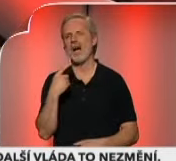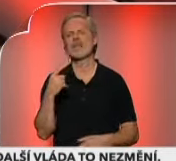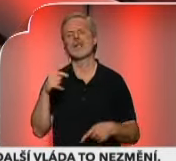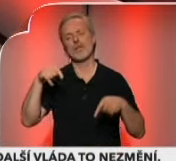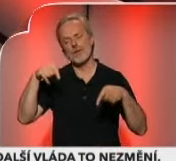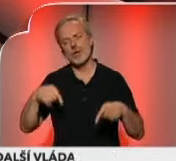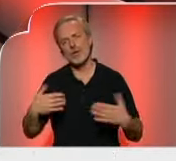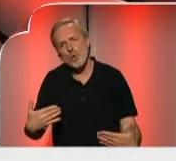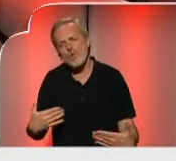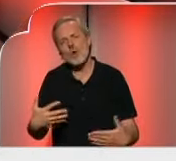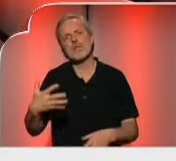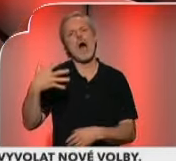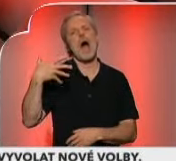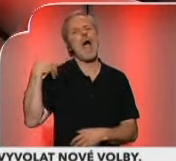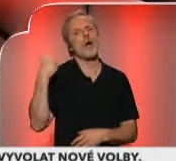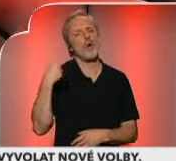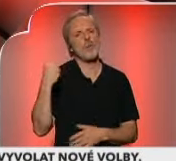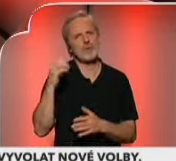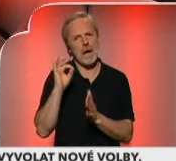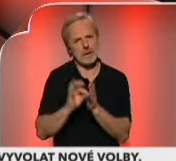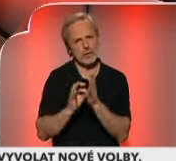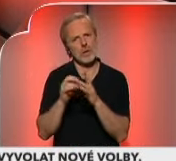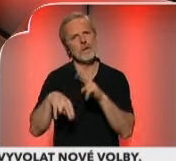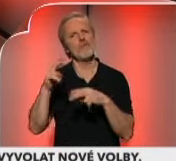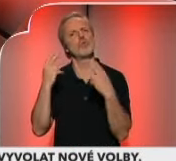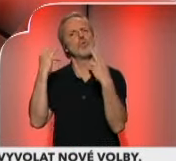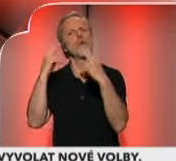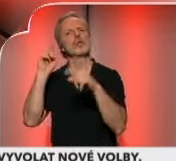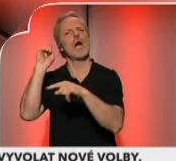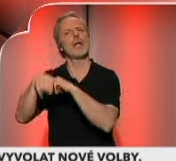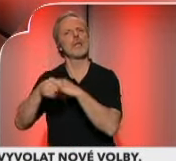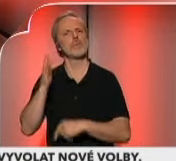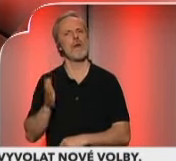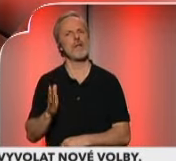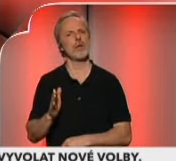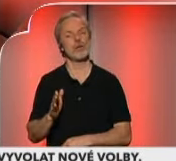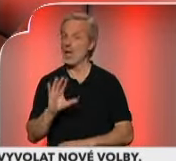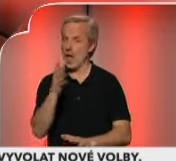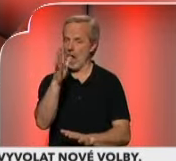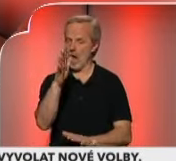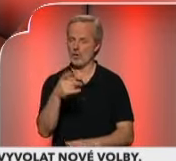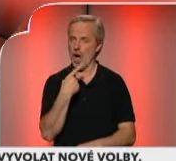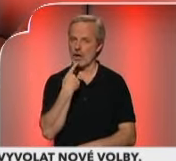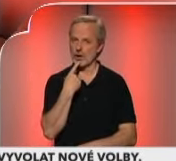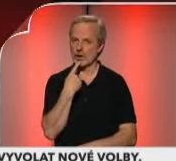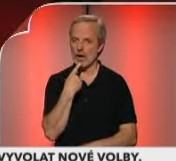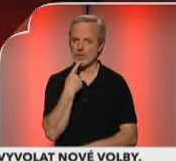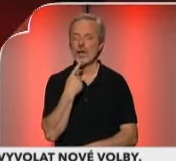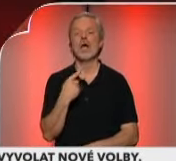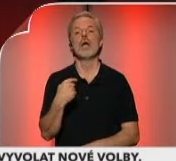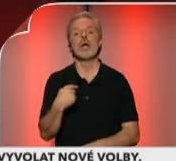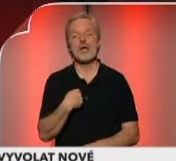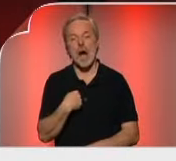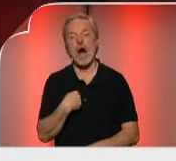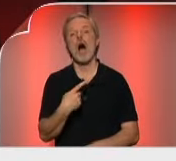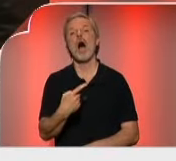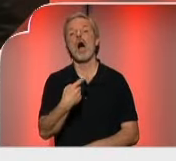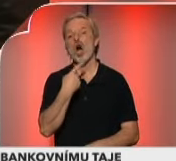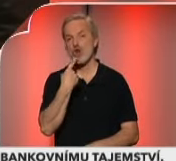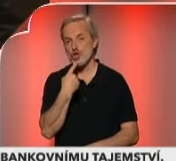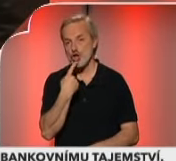situaci nad spravedlnost ne ne ne ne ne to to určitě ne já jsem to tak neřekl já říkám že já říkám že já